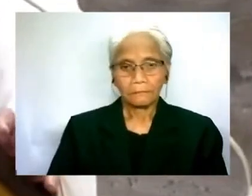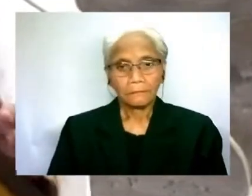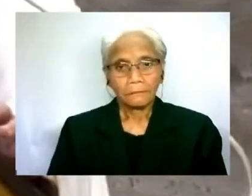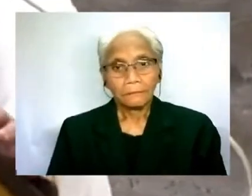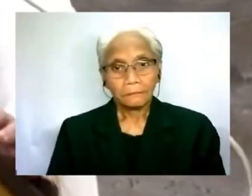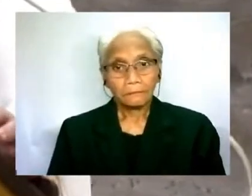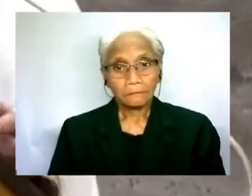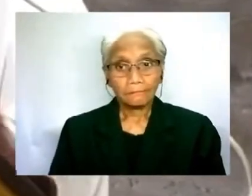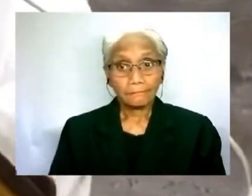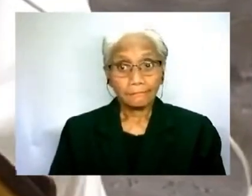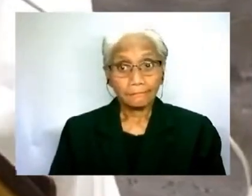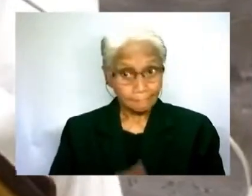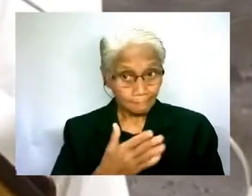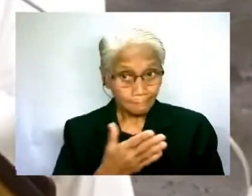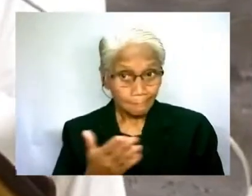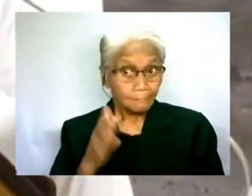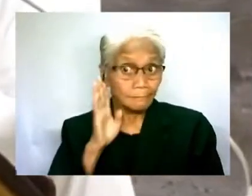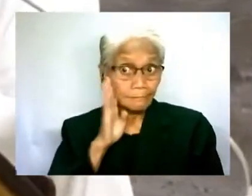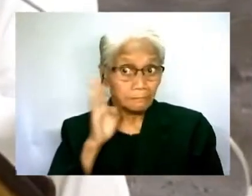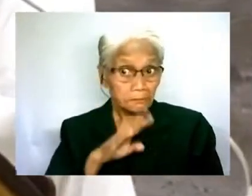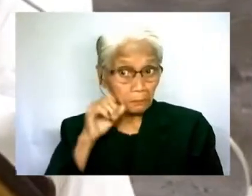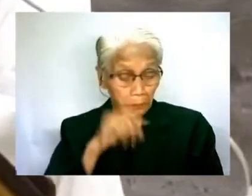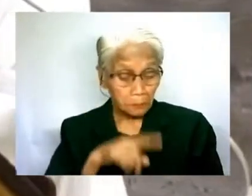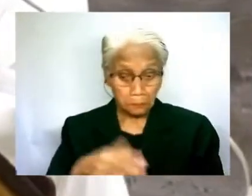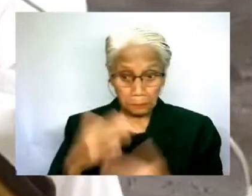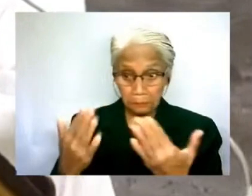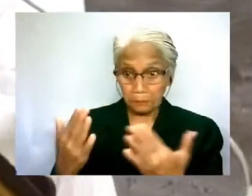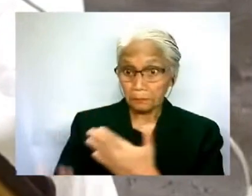Kaya mga kapatid, sa umagang ito,